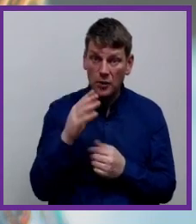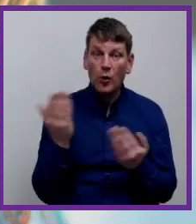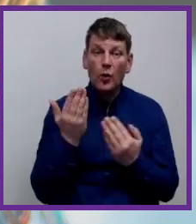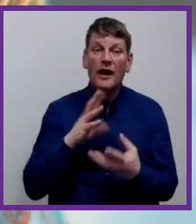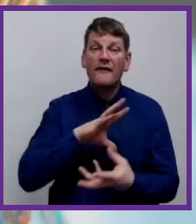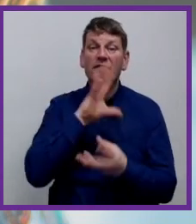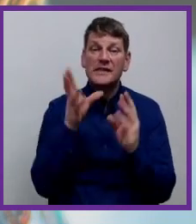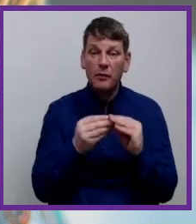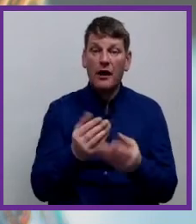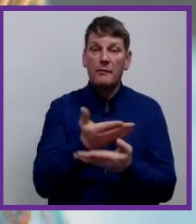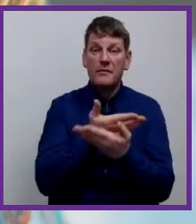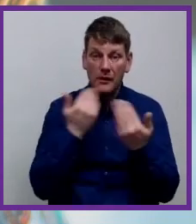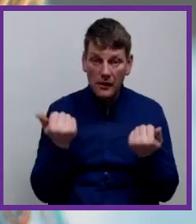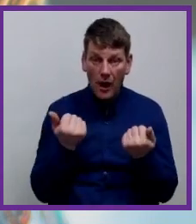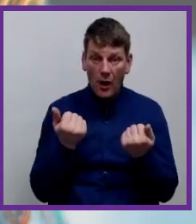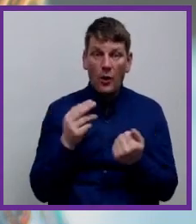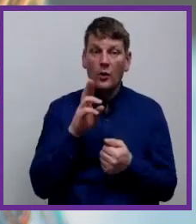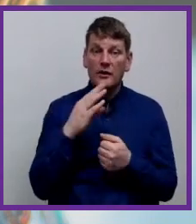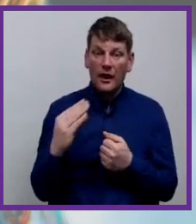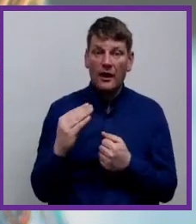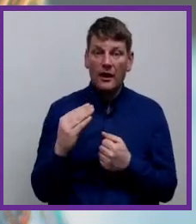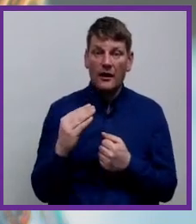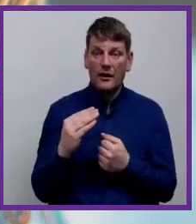vispār nav ne, teiksim,